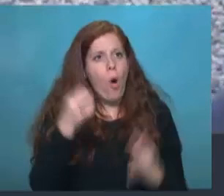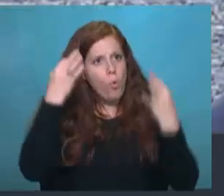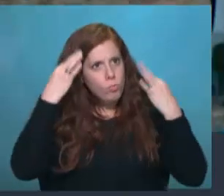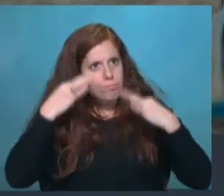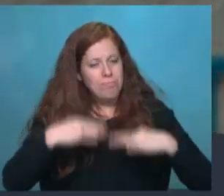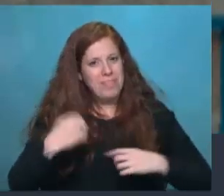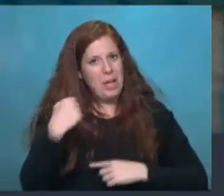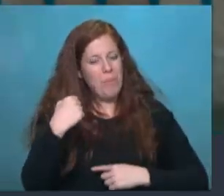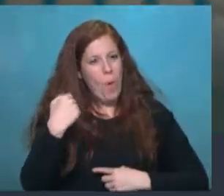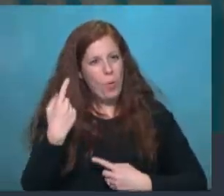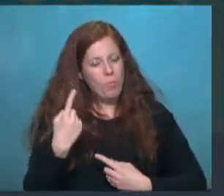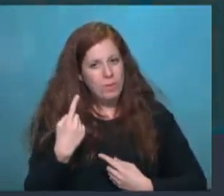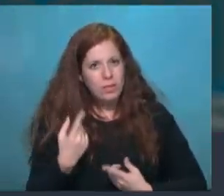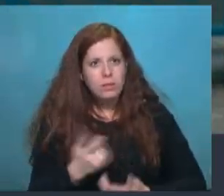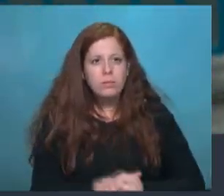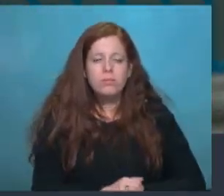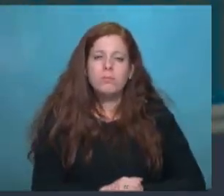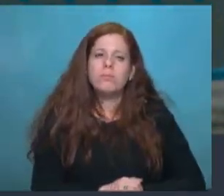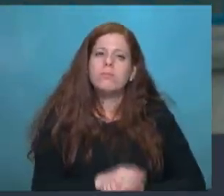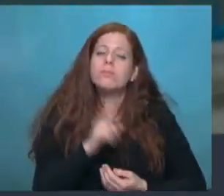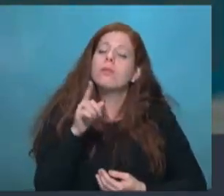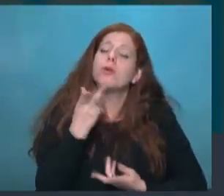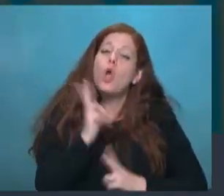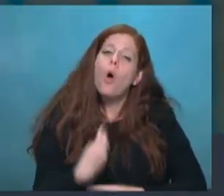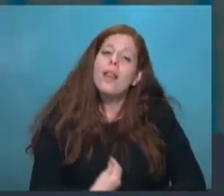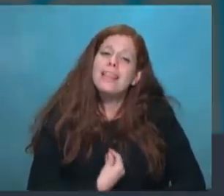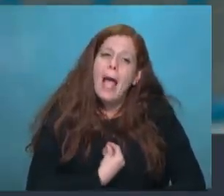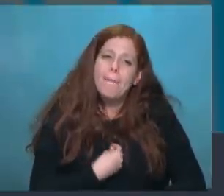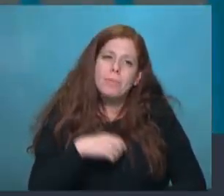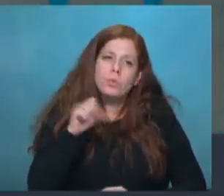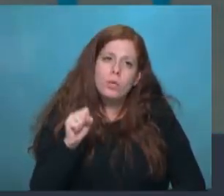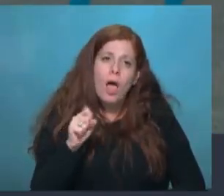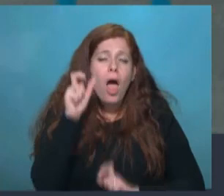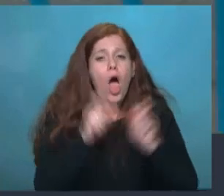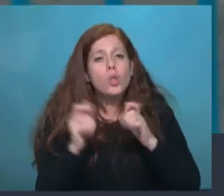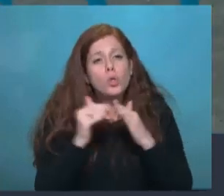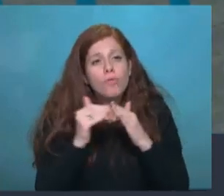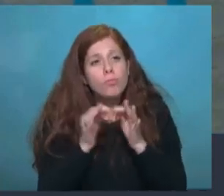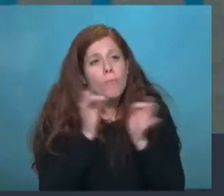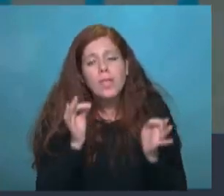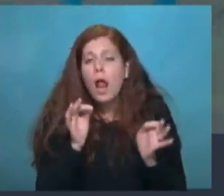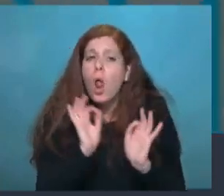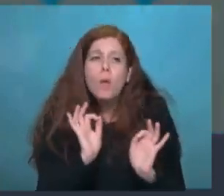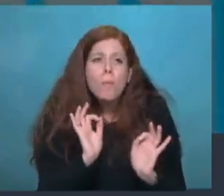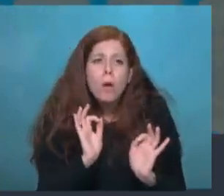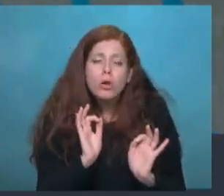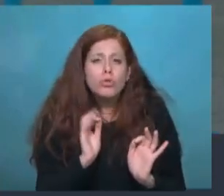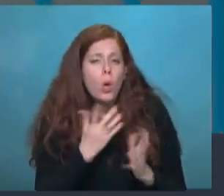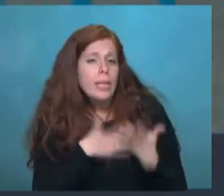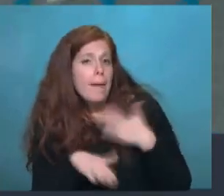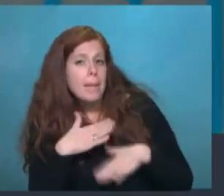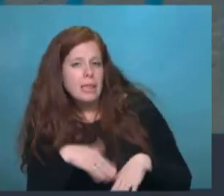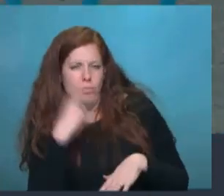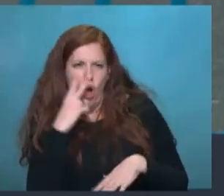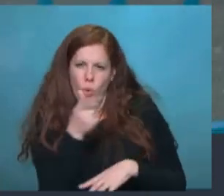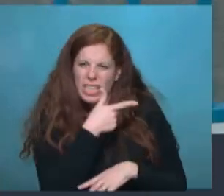ובהכרה. אבל משהו אחד אולי יכול לנחם את סוגיארה. התושבים שבתחילה לא היו ממש מקבלי פנים למראה צוותי